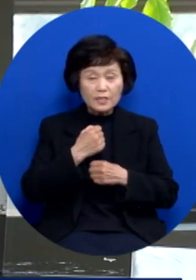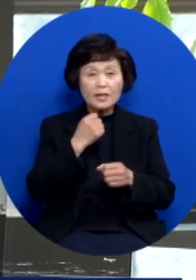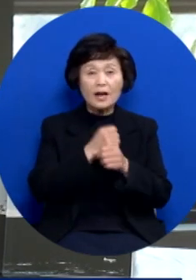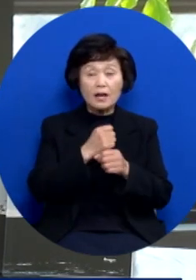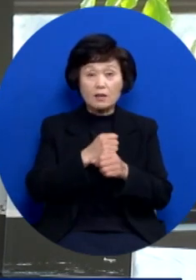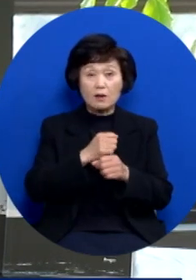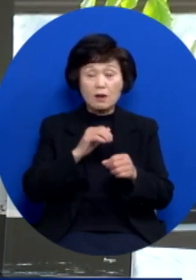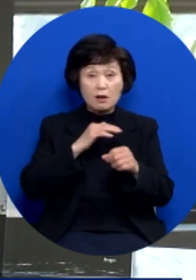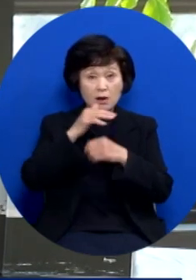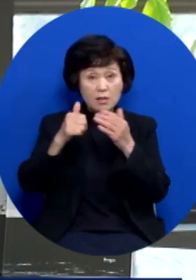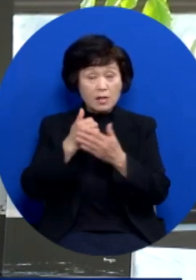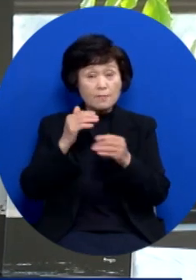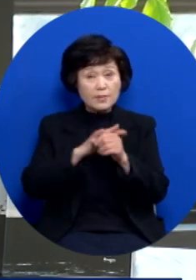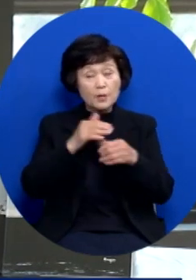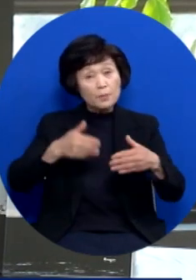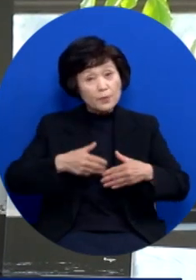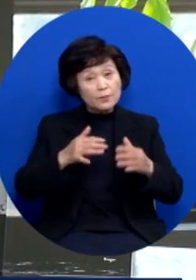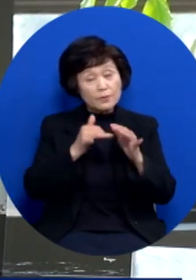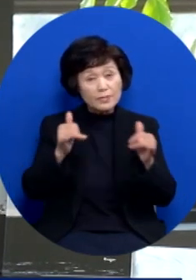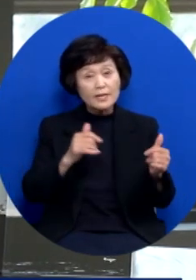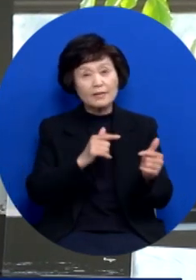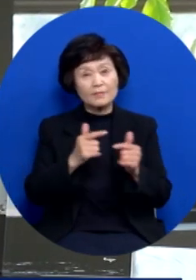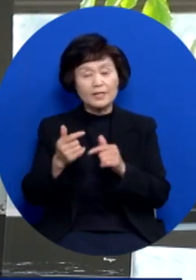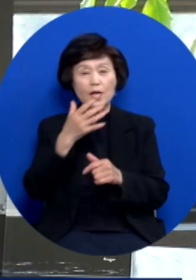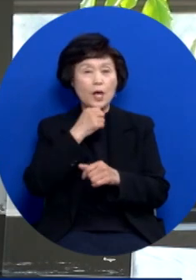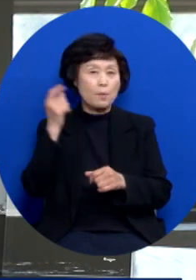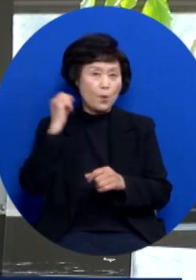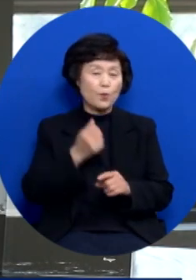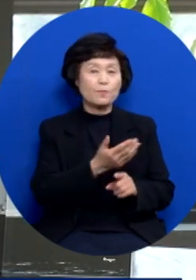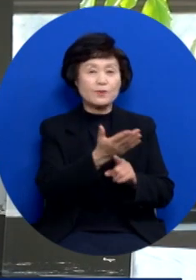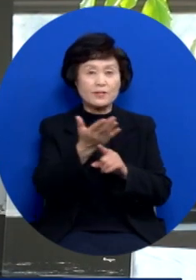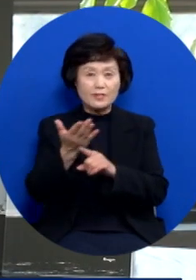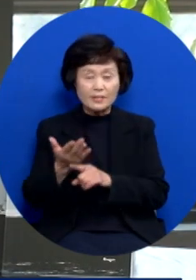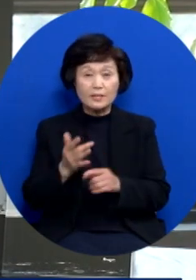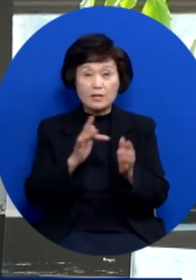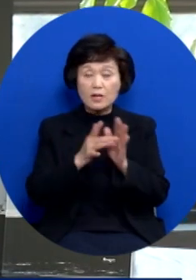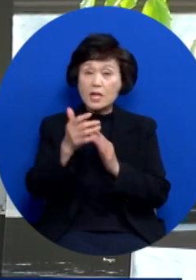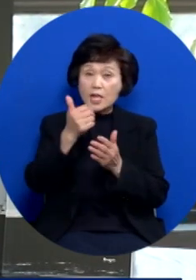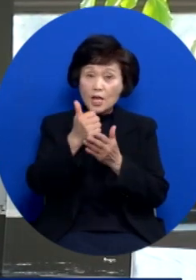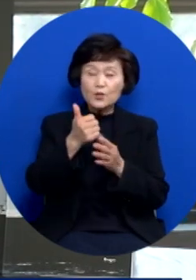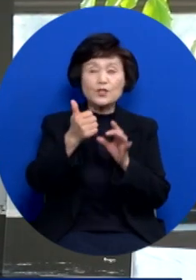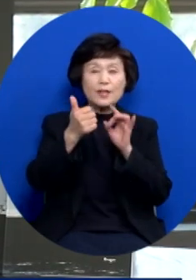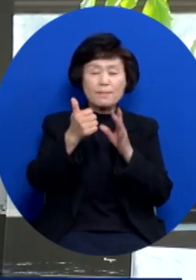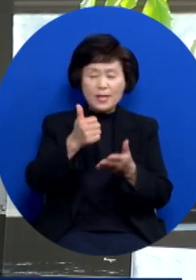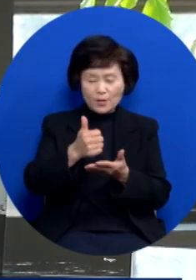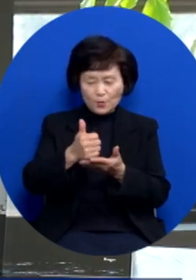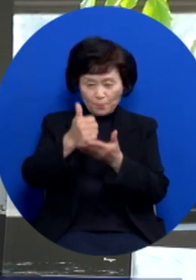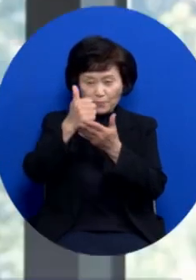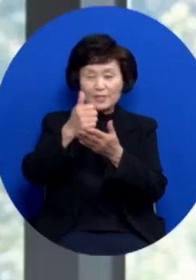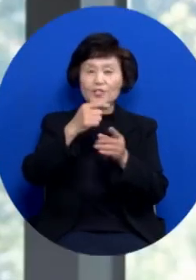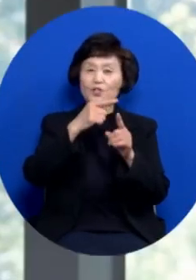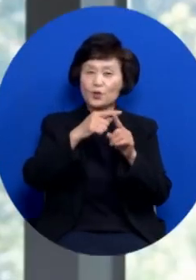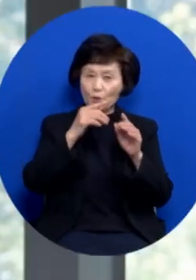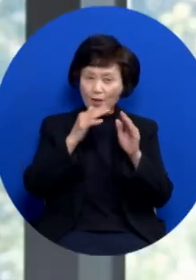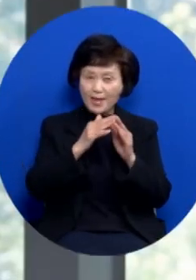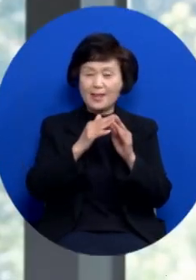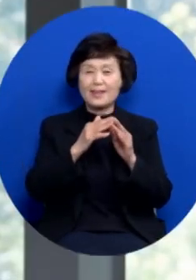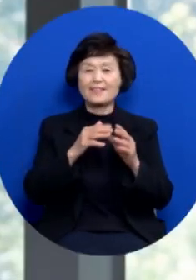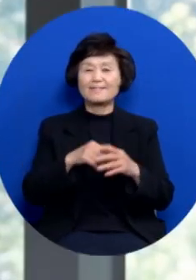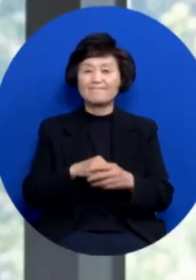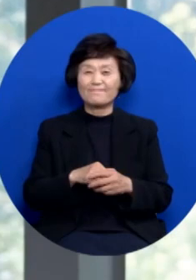필요한 사람들에게 복음을 전하는 오직 예수님만 높이는 교회입니다.